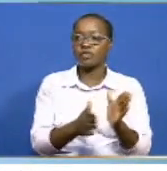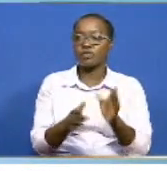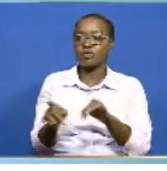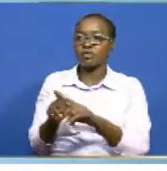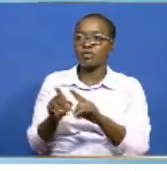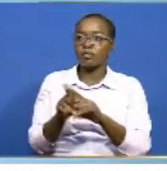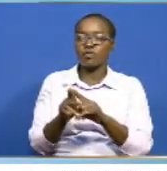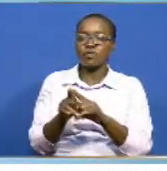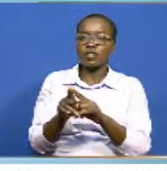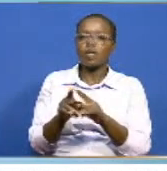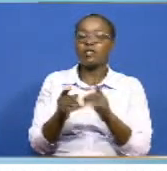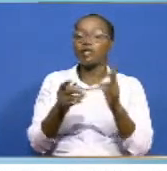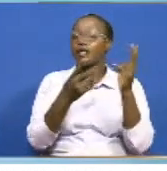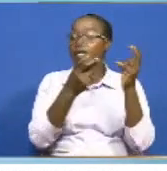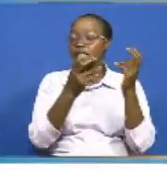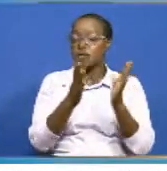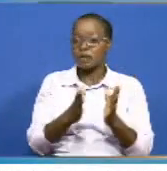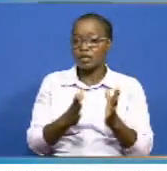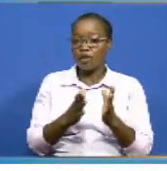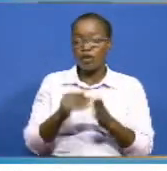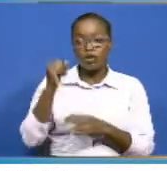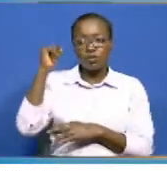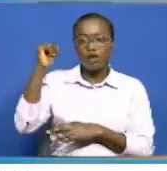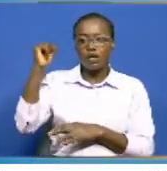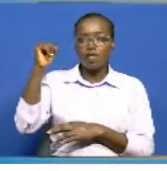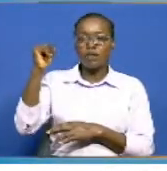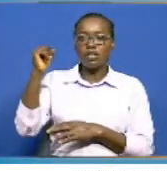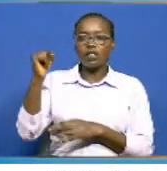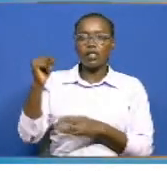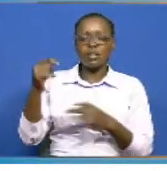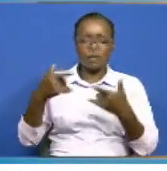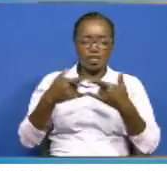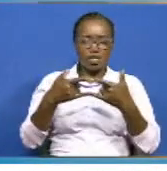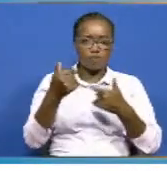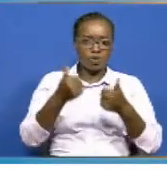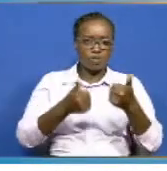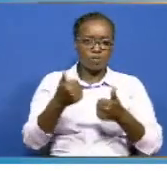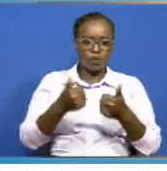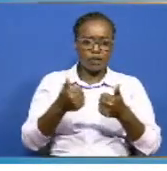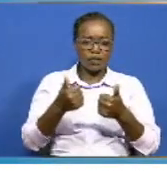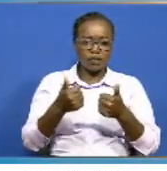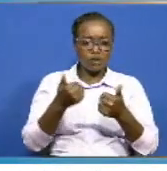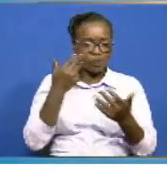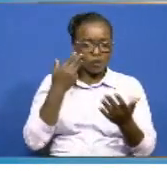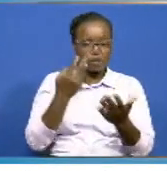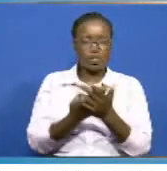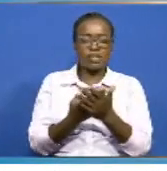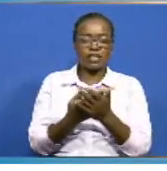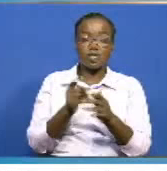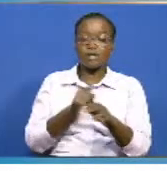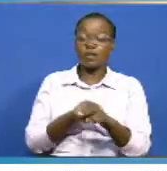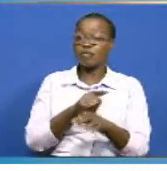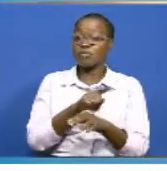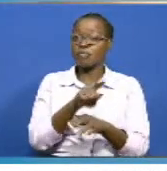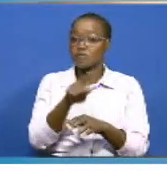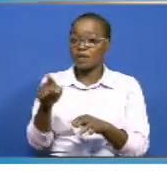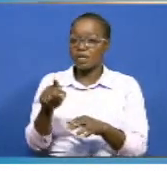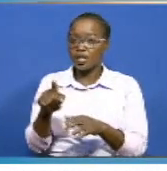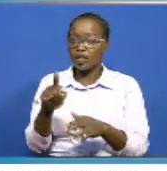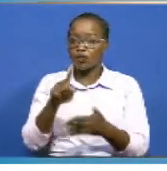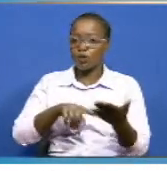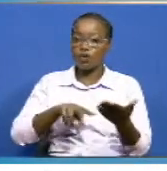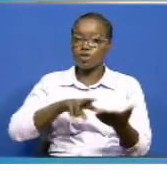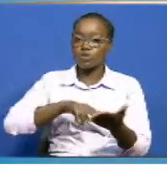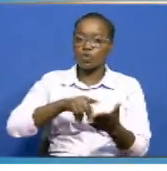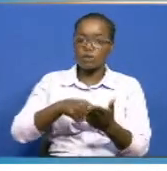wa masuala ya kisiasa. Atakuwa anatueleza ni mapengo yapi ambayo yalishuhudiwa wakati ule, ni kipi ama mikakati ipi ambayo